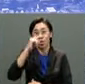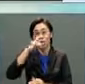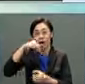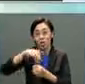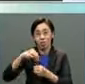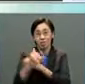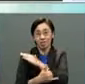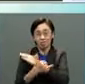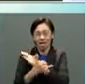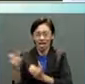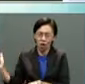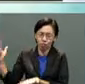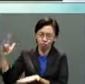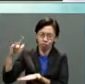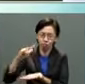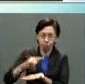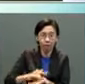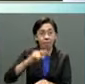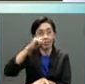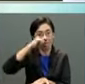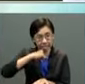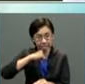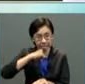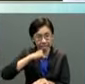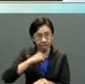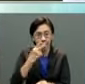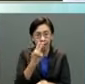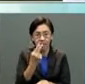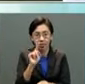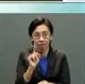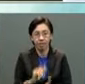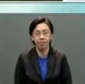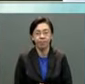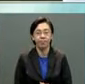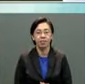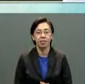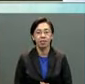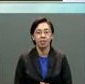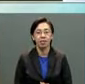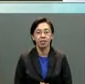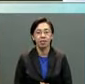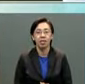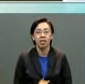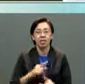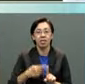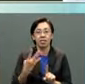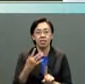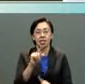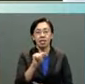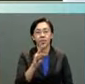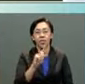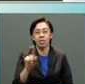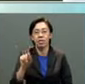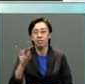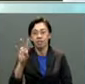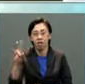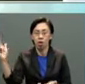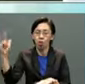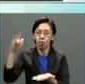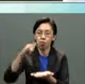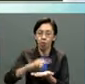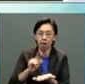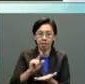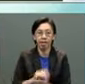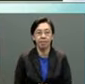กลับประเทศไทยบ้างนะครับใน26หรือ27นี้จะมีใครได้กลับมาบ้างนะ